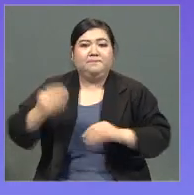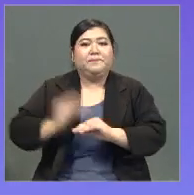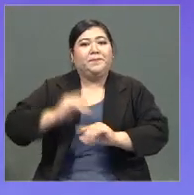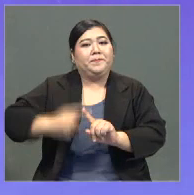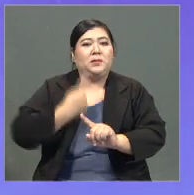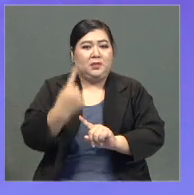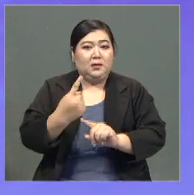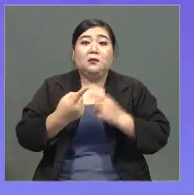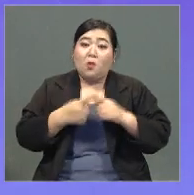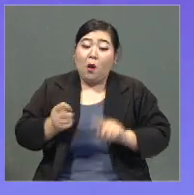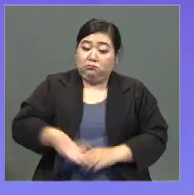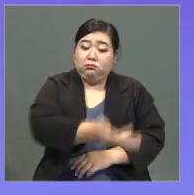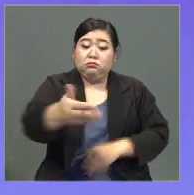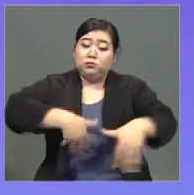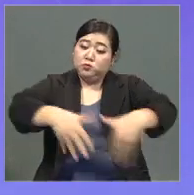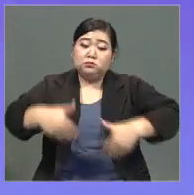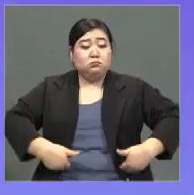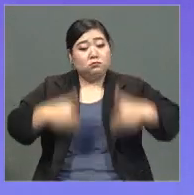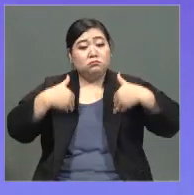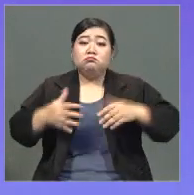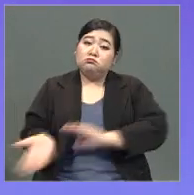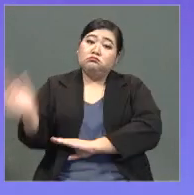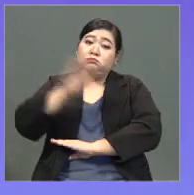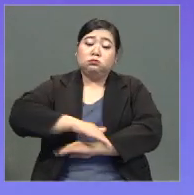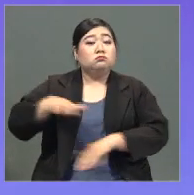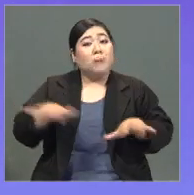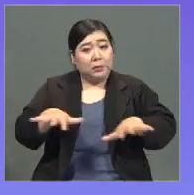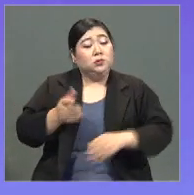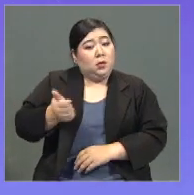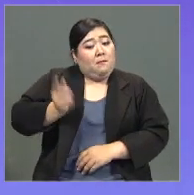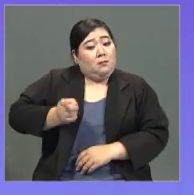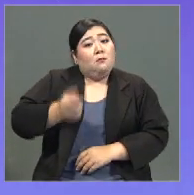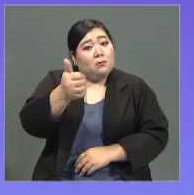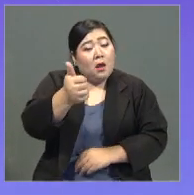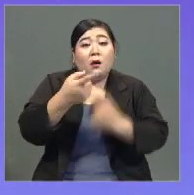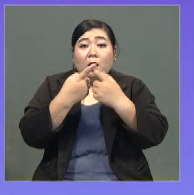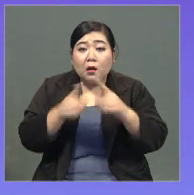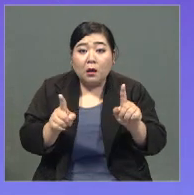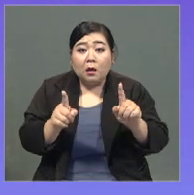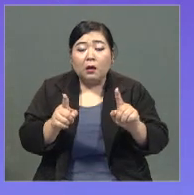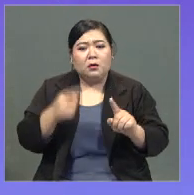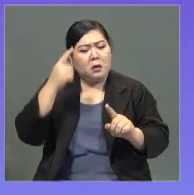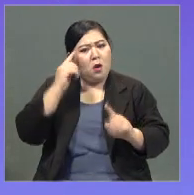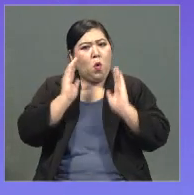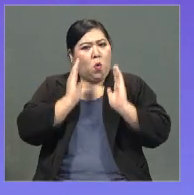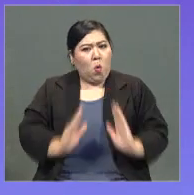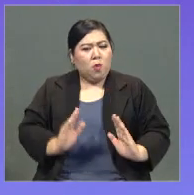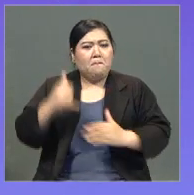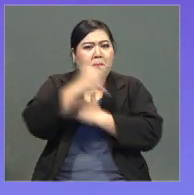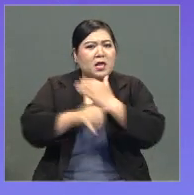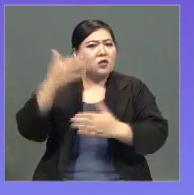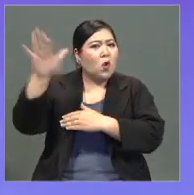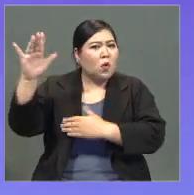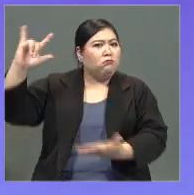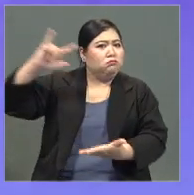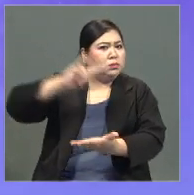ายังสามารถใช้ชีวิตได้ตามปกติกิจกรรมต่างๆยังมีขึ้นได้เพียงแต่ว่าที่สำคัญเนี่ยจะเอามาใช้เรื่องของการกักคนที่มาจากต่างประเทศนะ